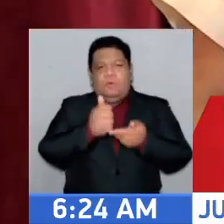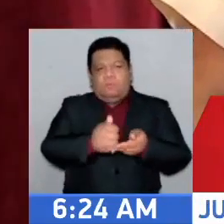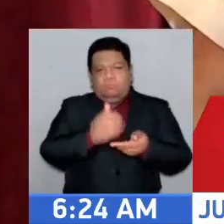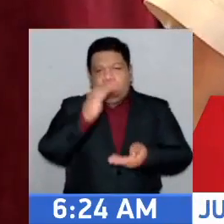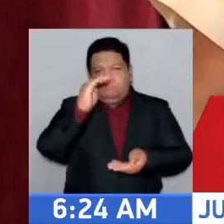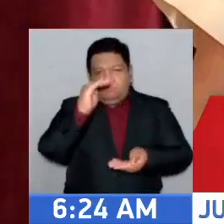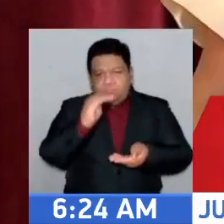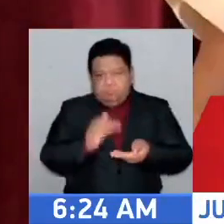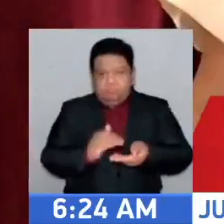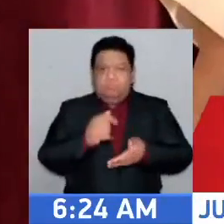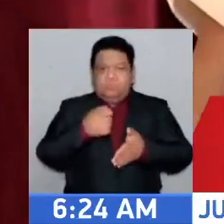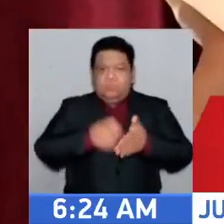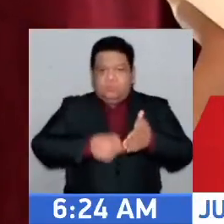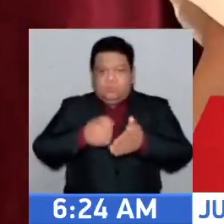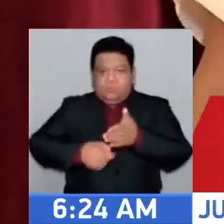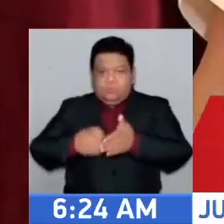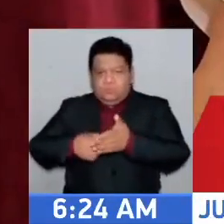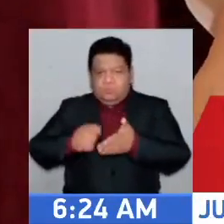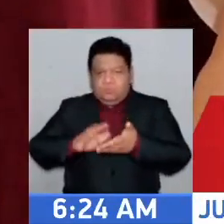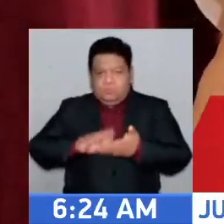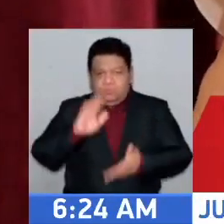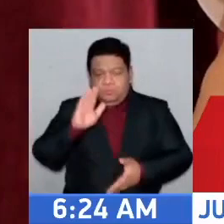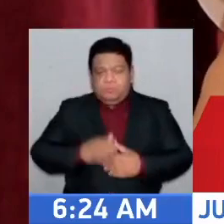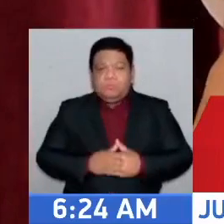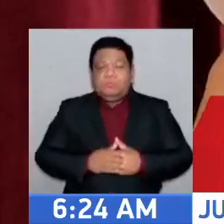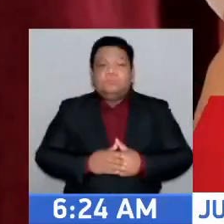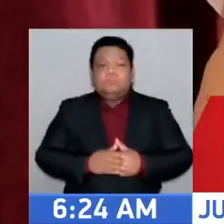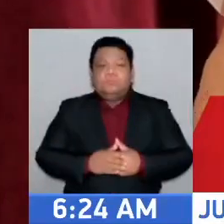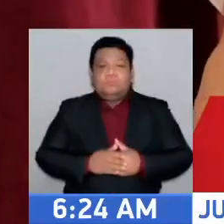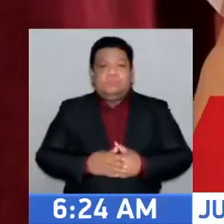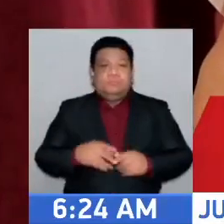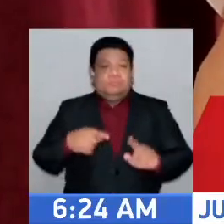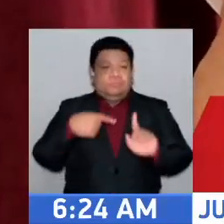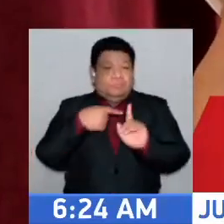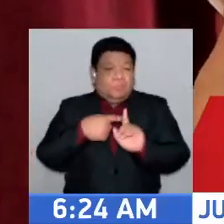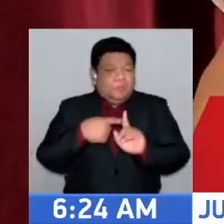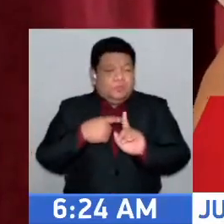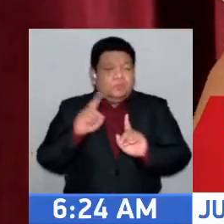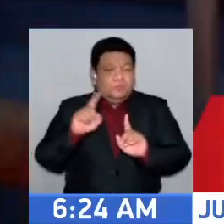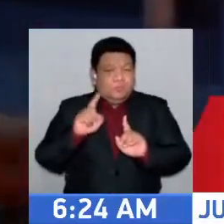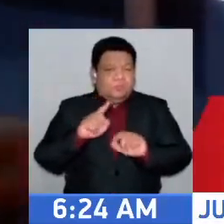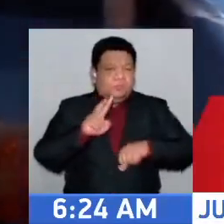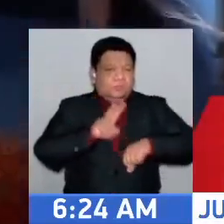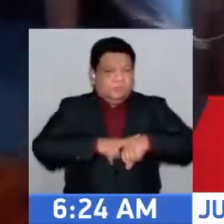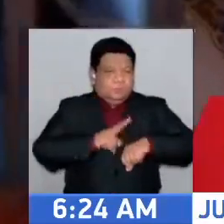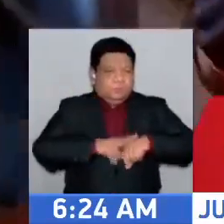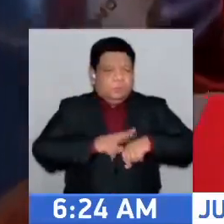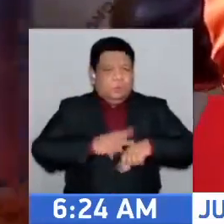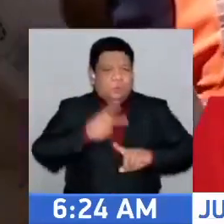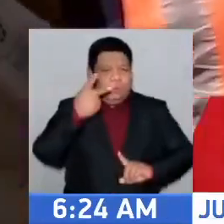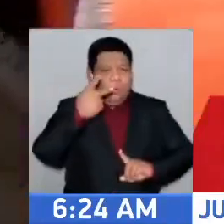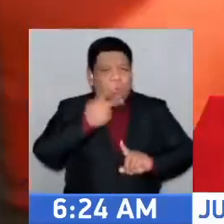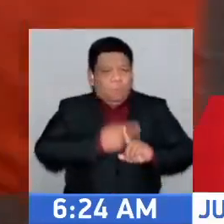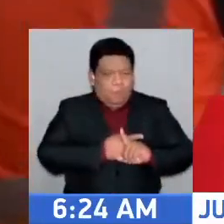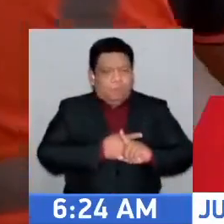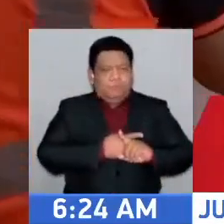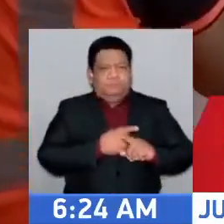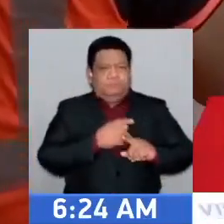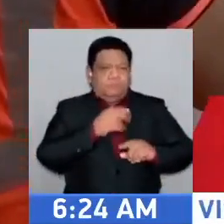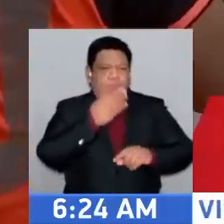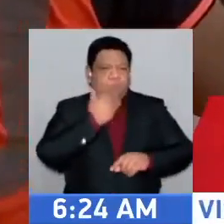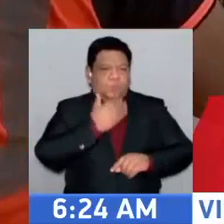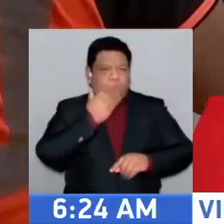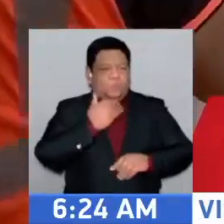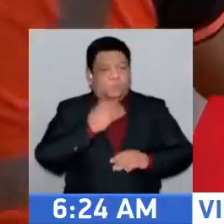ang pagkaroon ng 2-month buffer stock na direktiba rin ng Pangulo. Ayon kay SRA Board Member Pablo